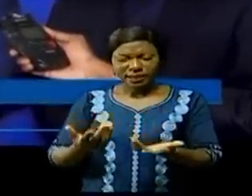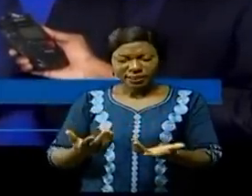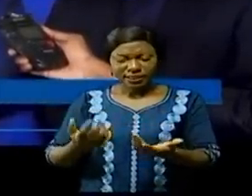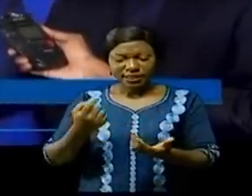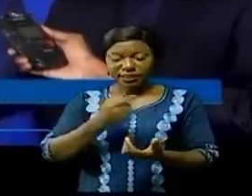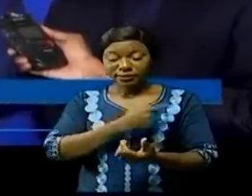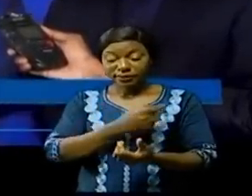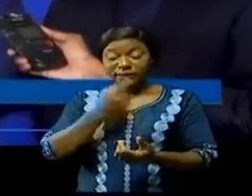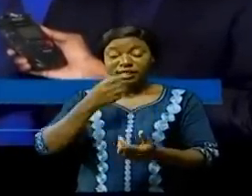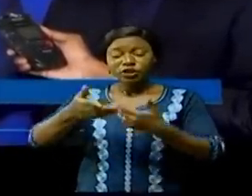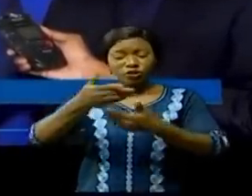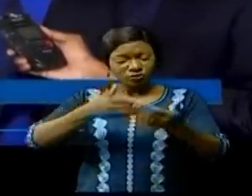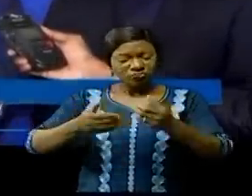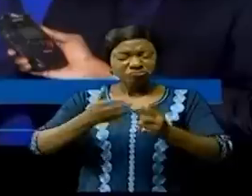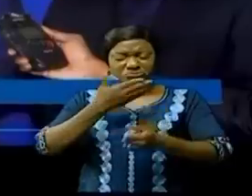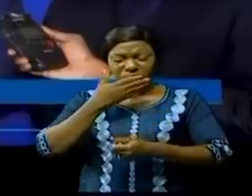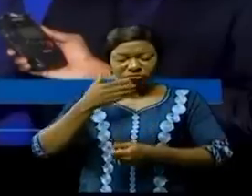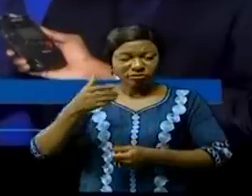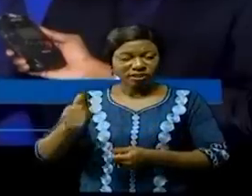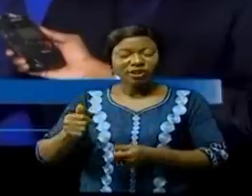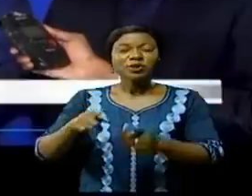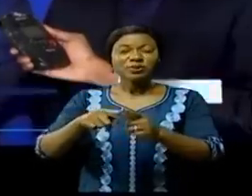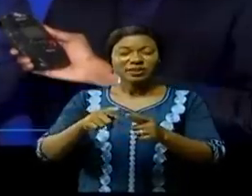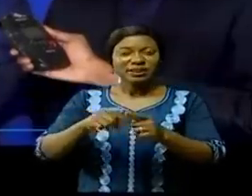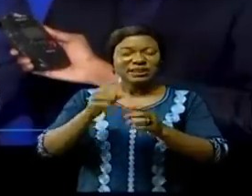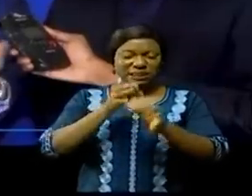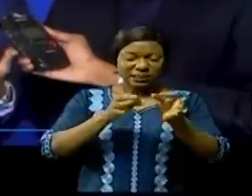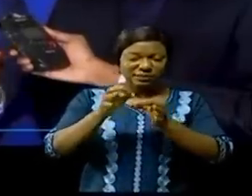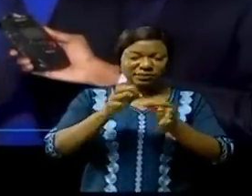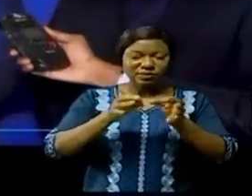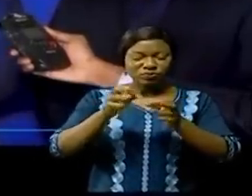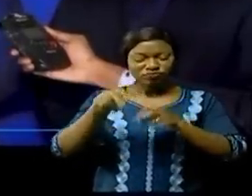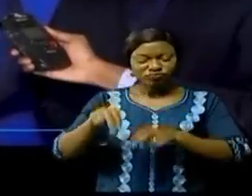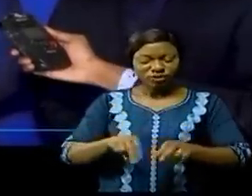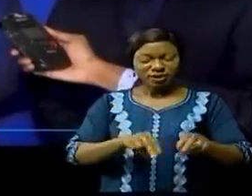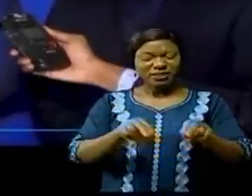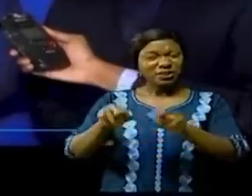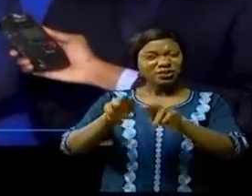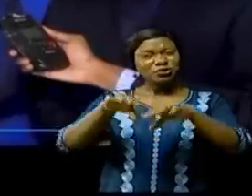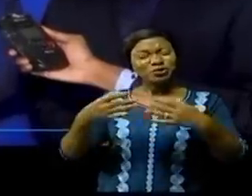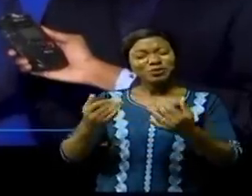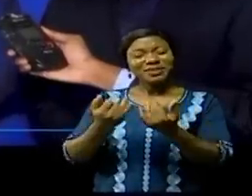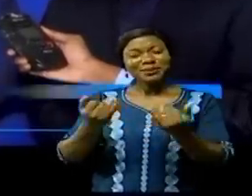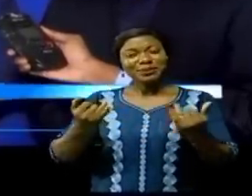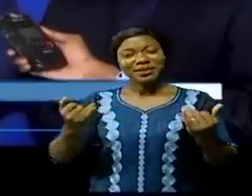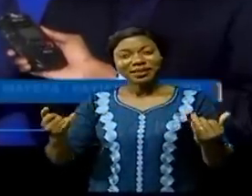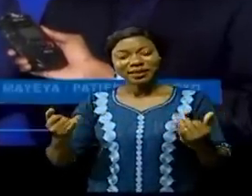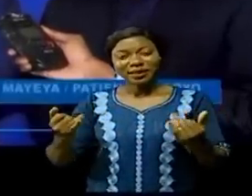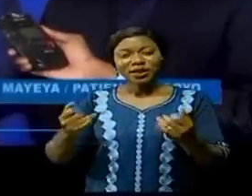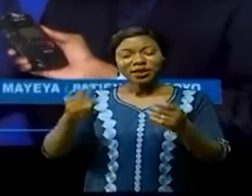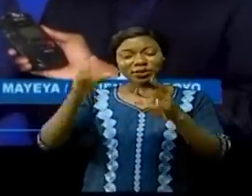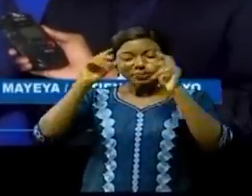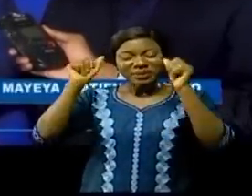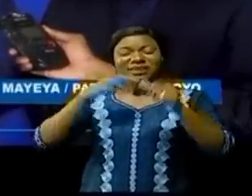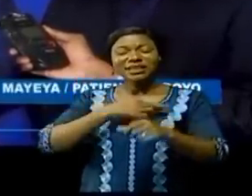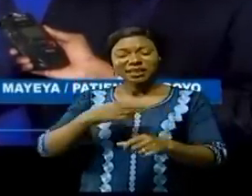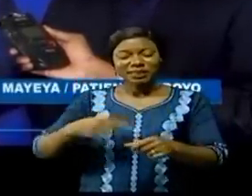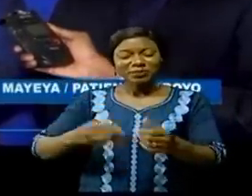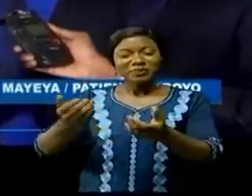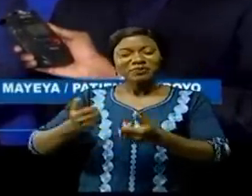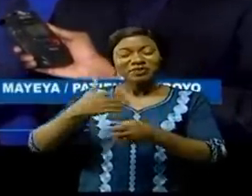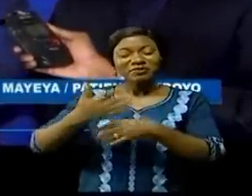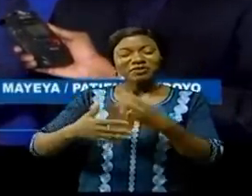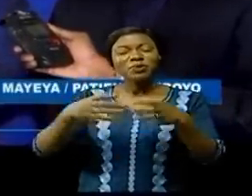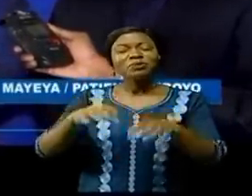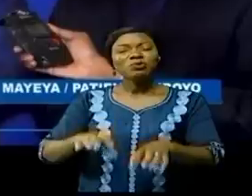son Excellence qui nous a brossé un petit peu la stratégie du numérique de son Excellence le Président de la République. Et